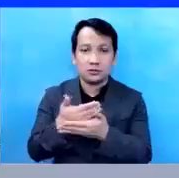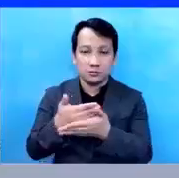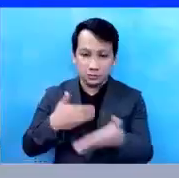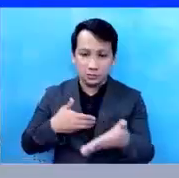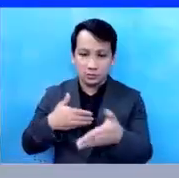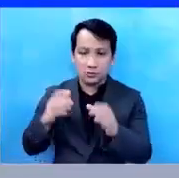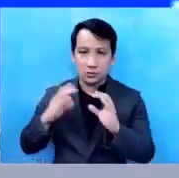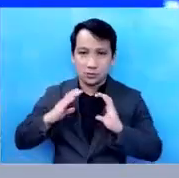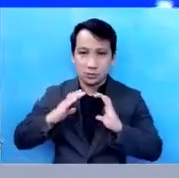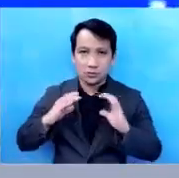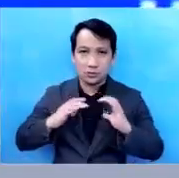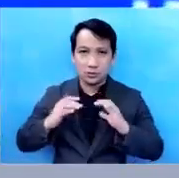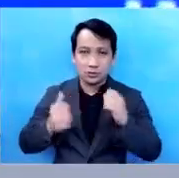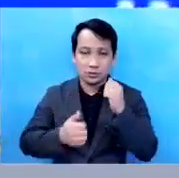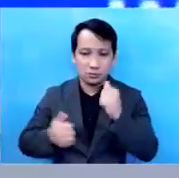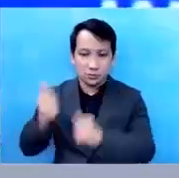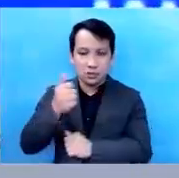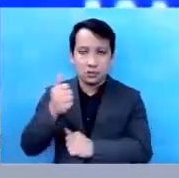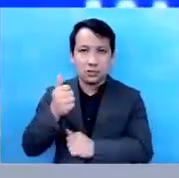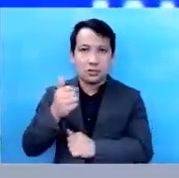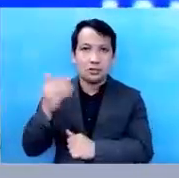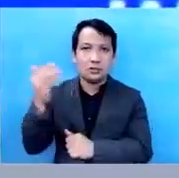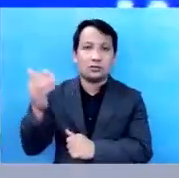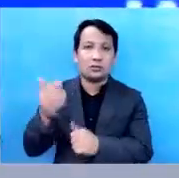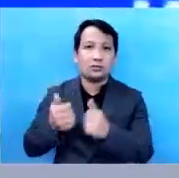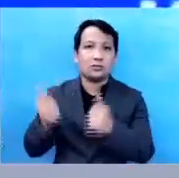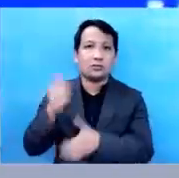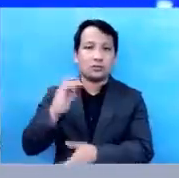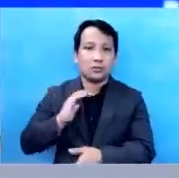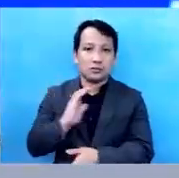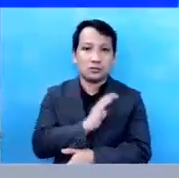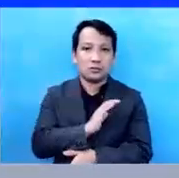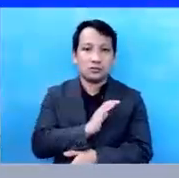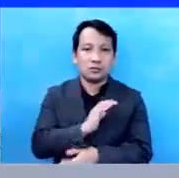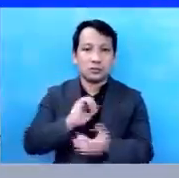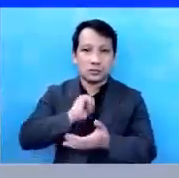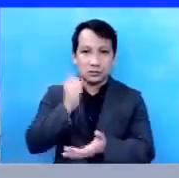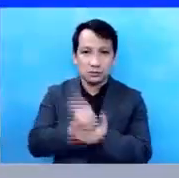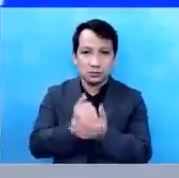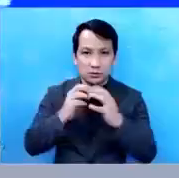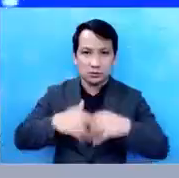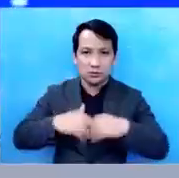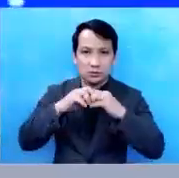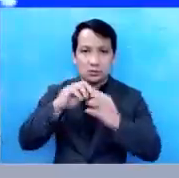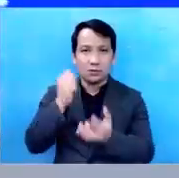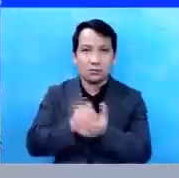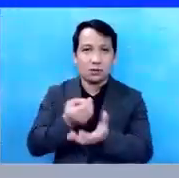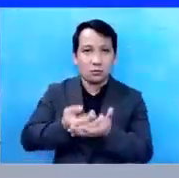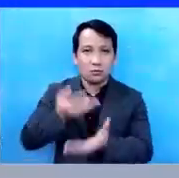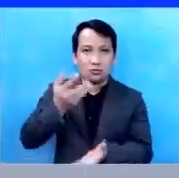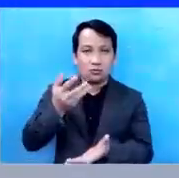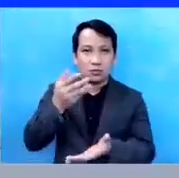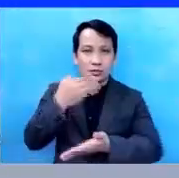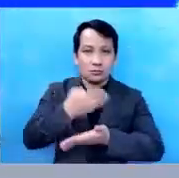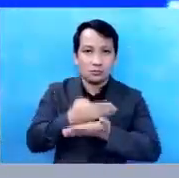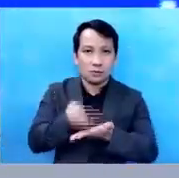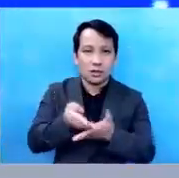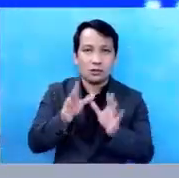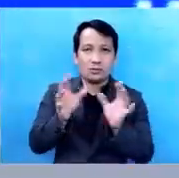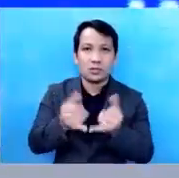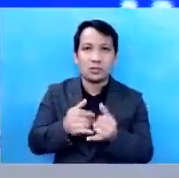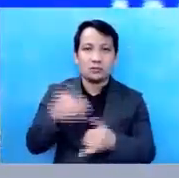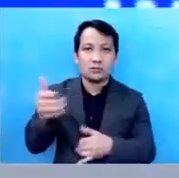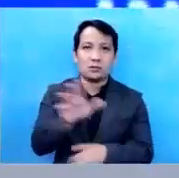Kongreso, lumusot na sa Kamara ang panukala para magtatag ng isang wealth fund. Nasa frontline ng balitang yan,